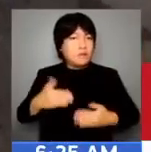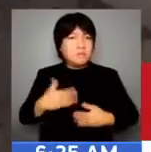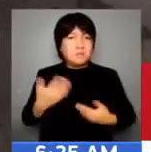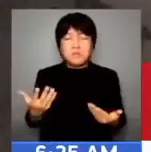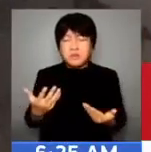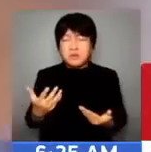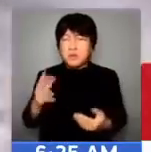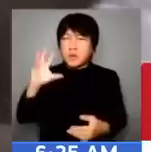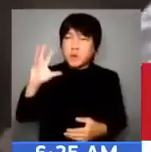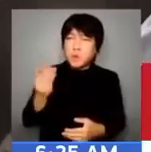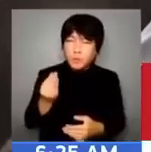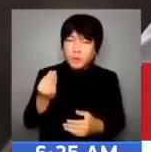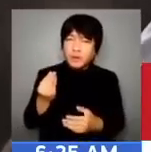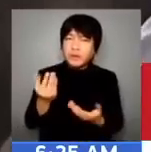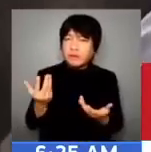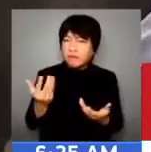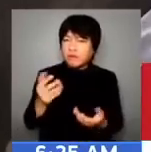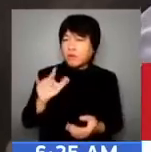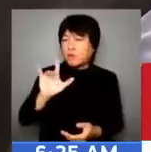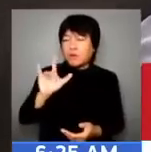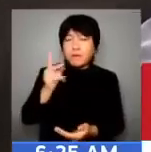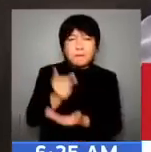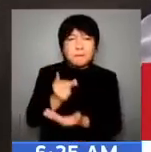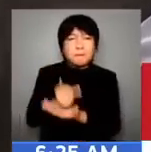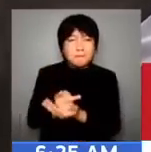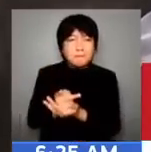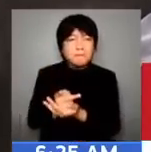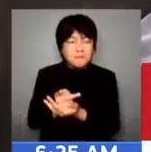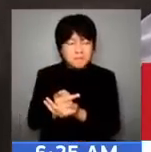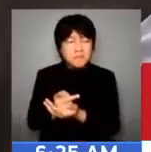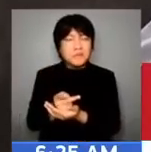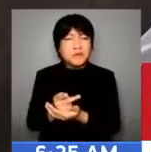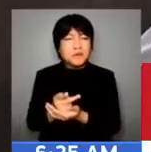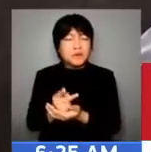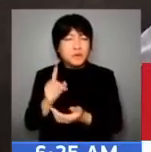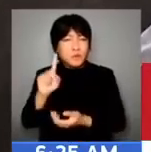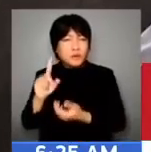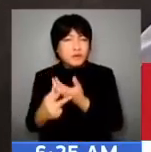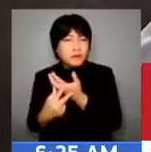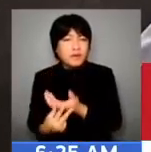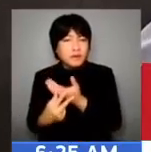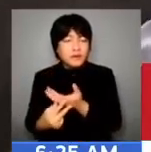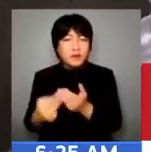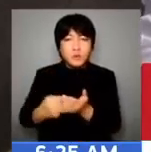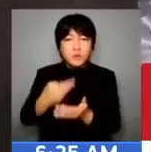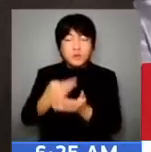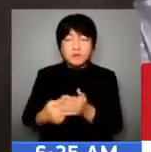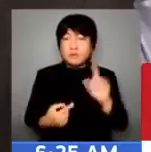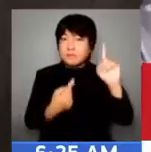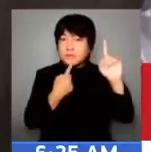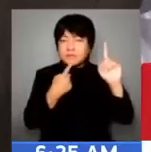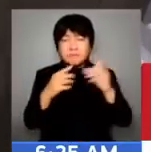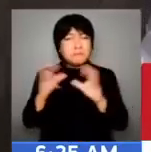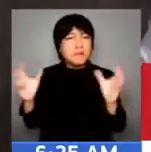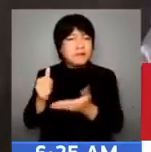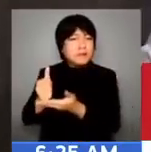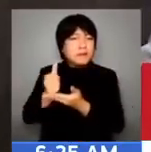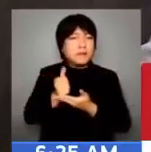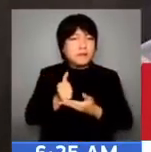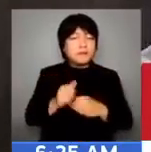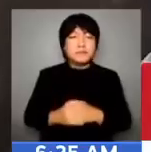na murang bigas. Malaking tulong pa rin yun sa amin. Bakit? Kasi po, sa 42 kasi